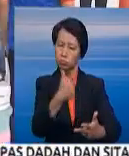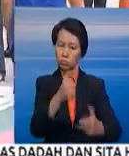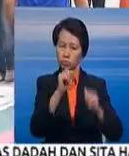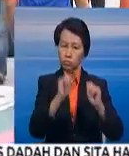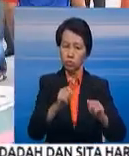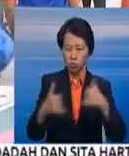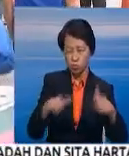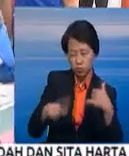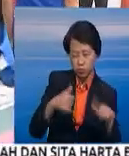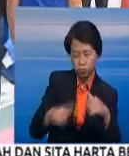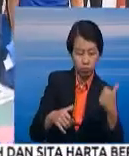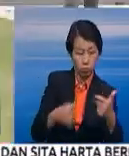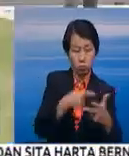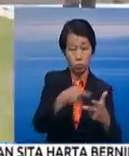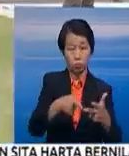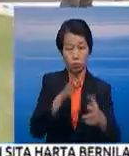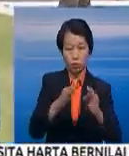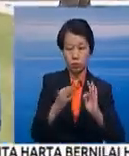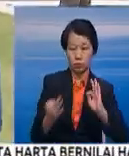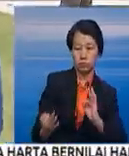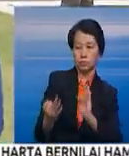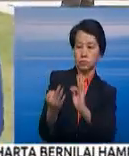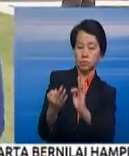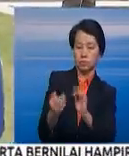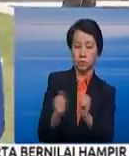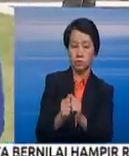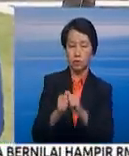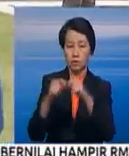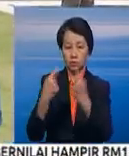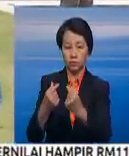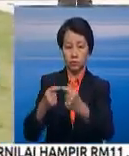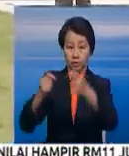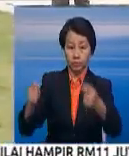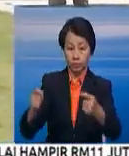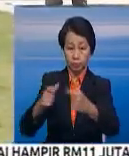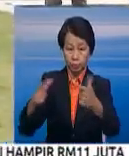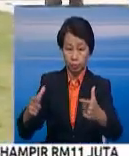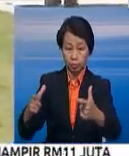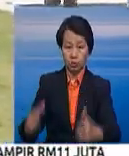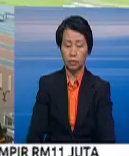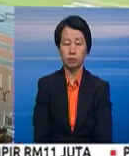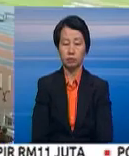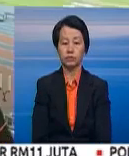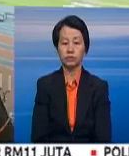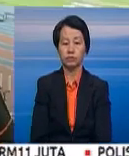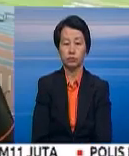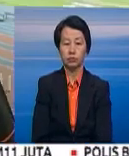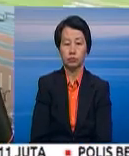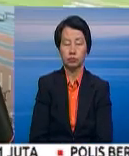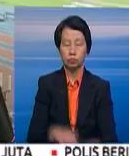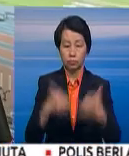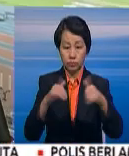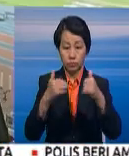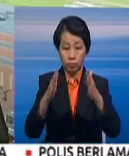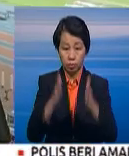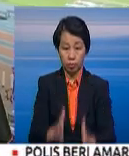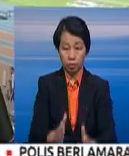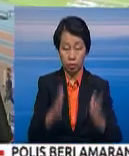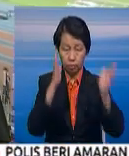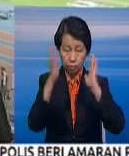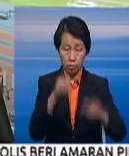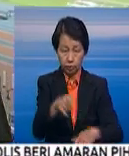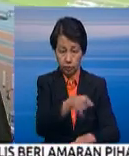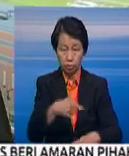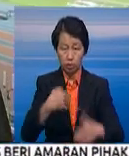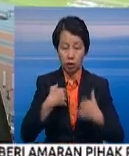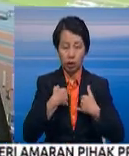memberikan saingan ketika berhadapan dengan pasukan-pasukan yang besar. Lebih penting lagi, pemain kita sudah mempunyai